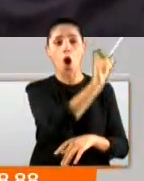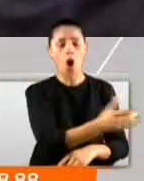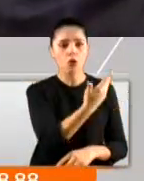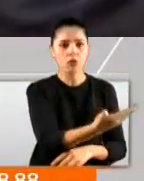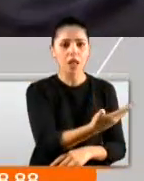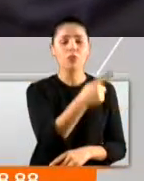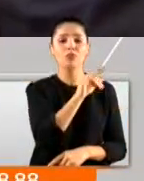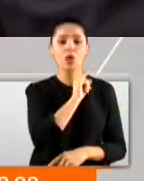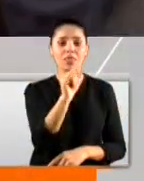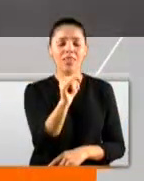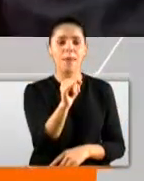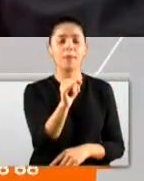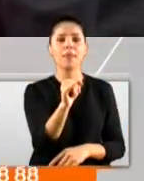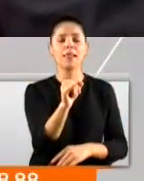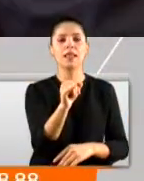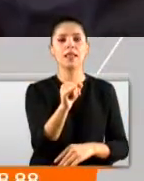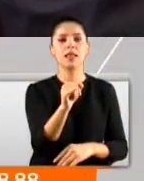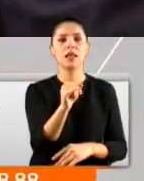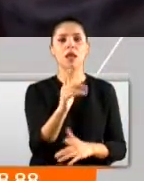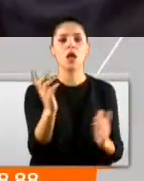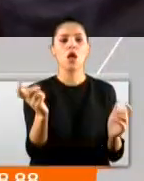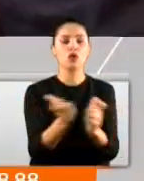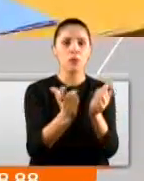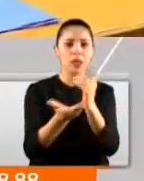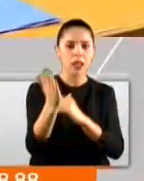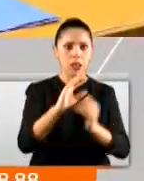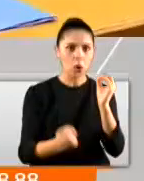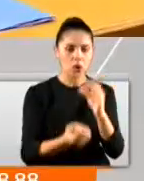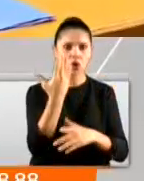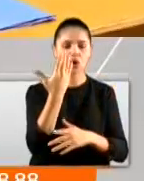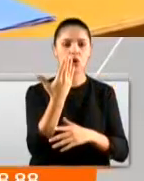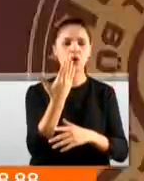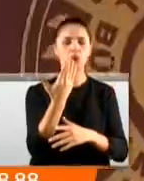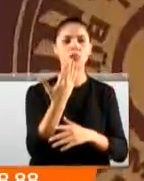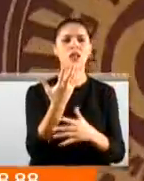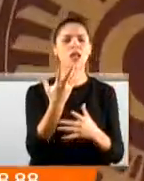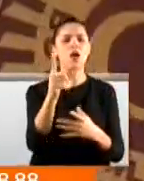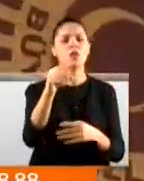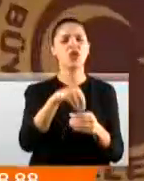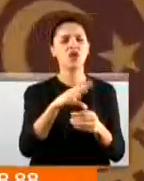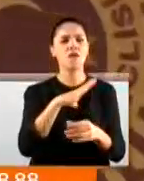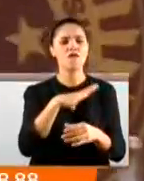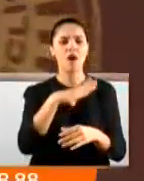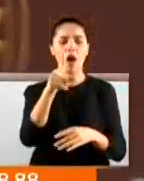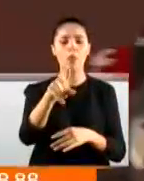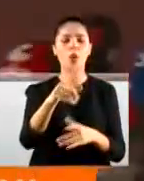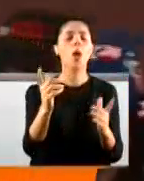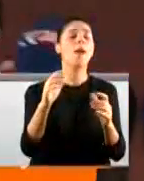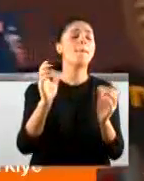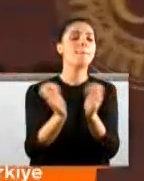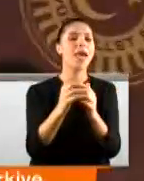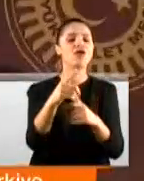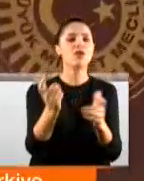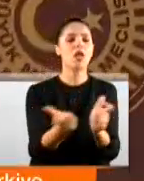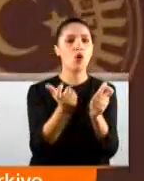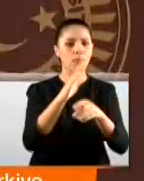bu tepkisinin sonra ortaya çıkması Tabii ki bari der 500 de basın toplantısı yapan